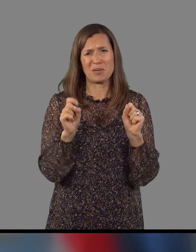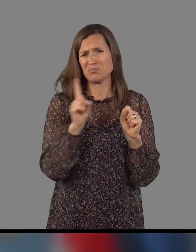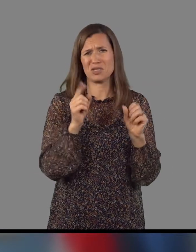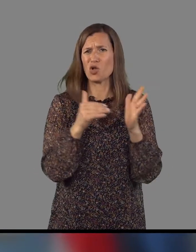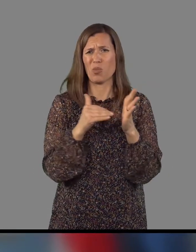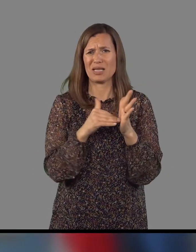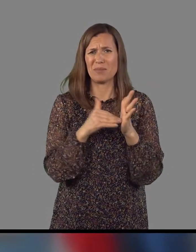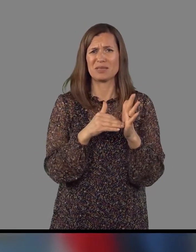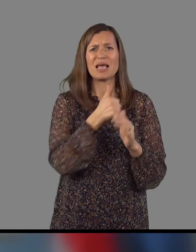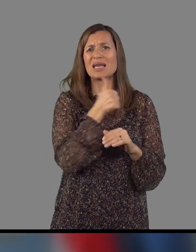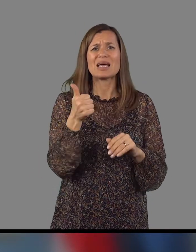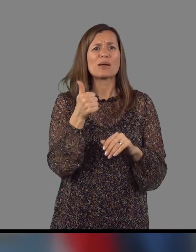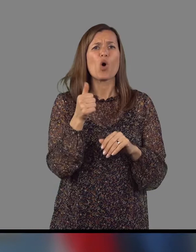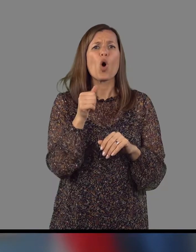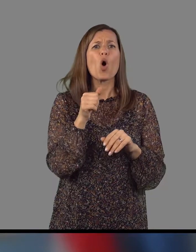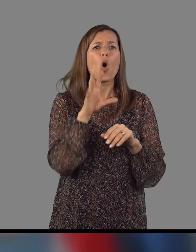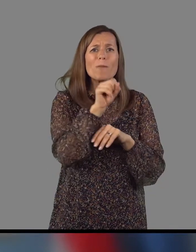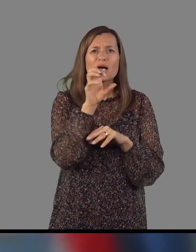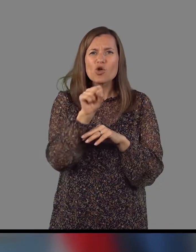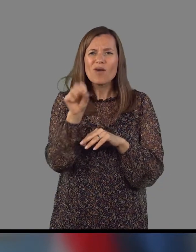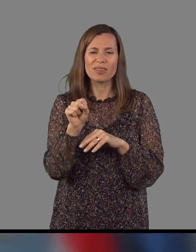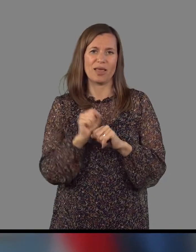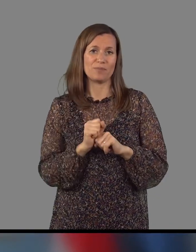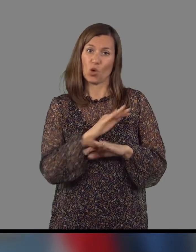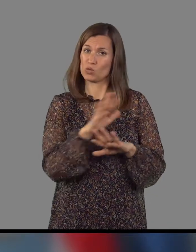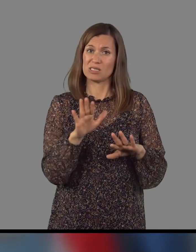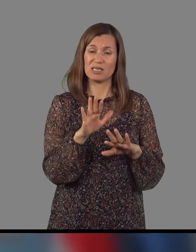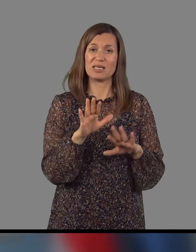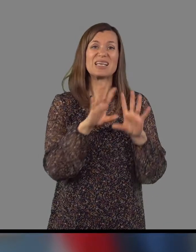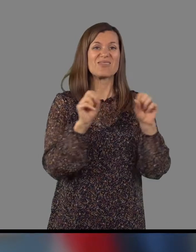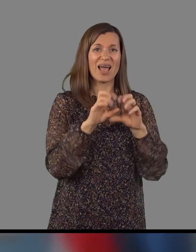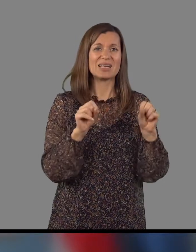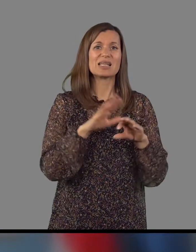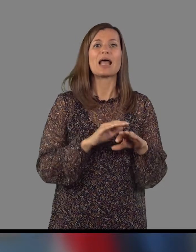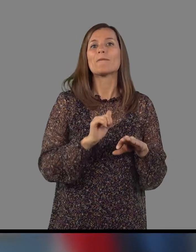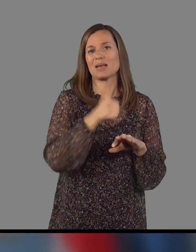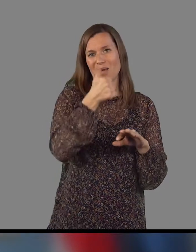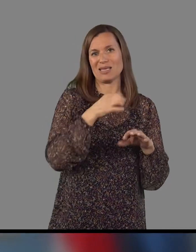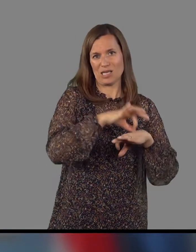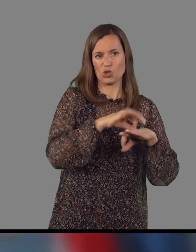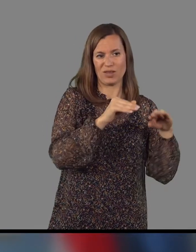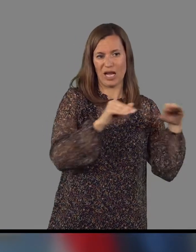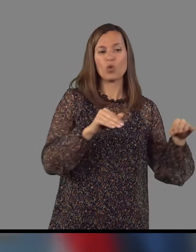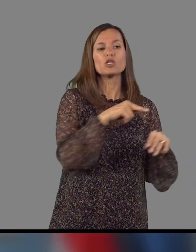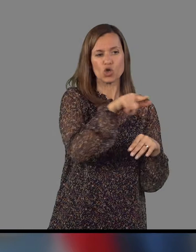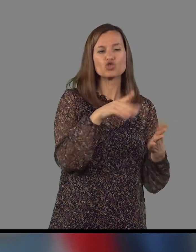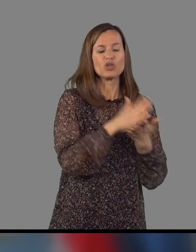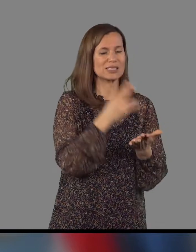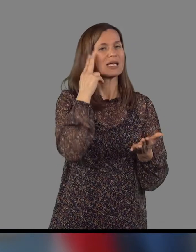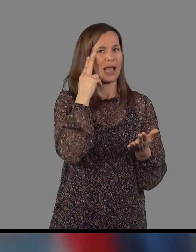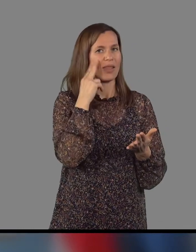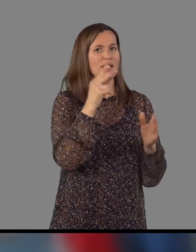niso potrebni razen samo opazovanja. Vsi izvajalci na primarni zdravstveni ravni so bili z ukrepi že